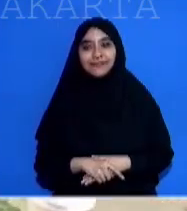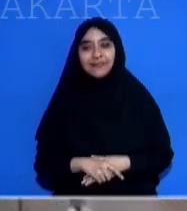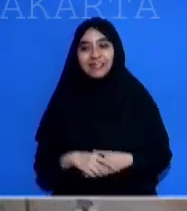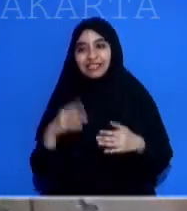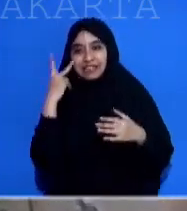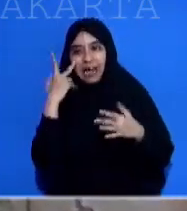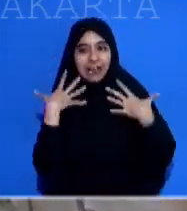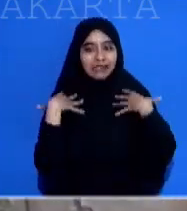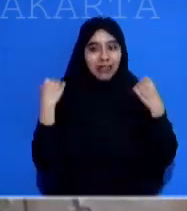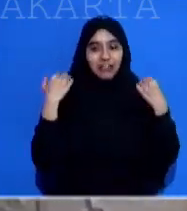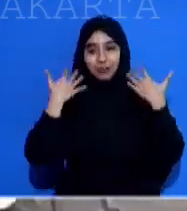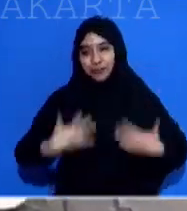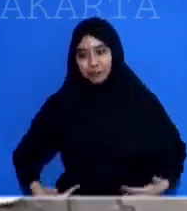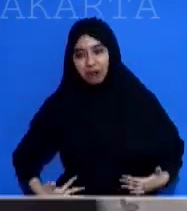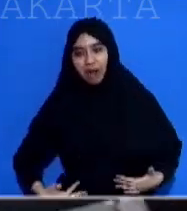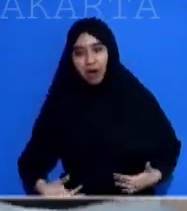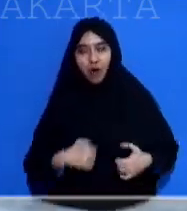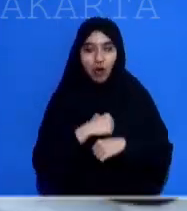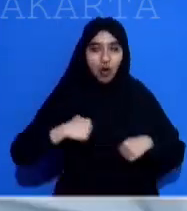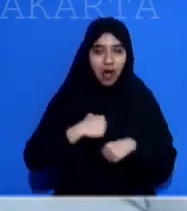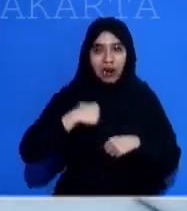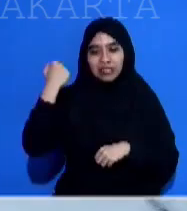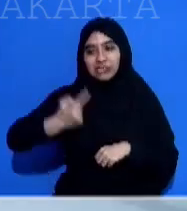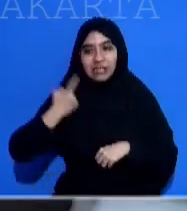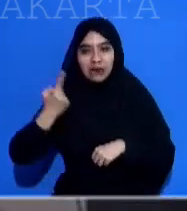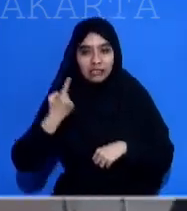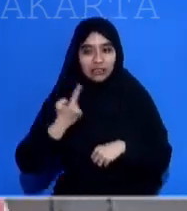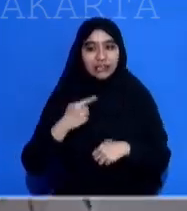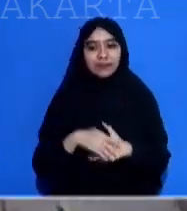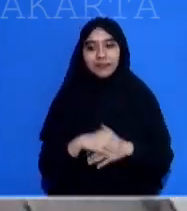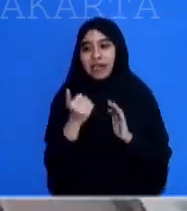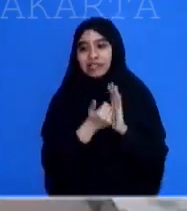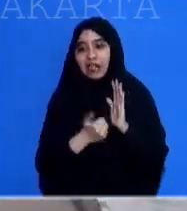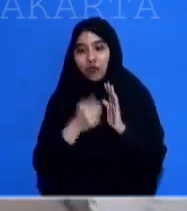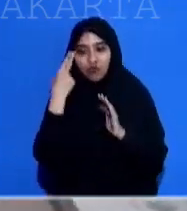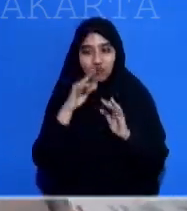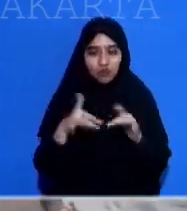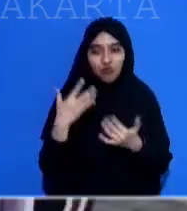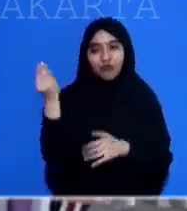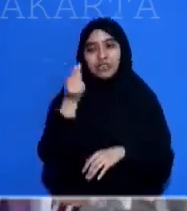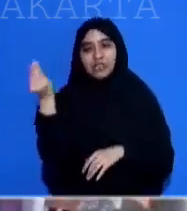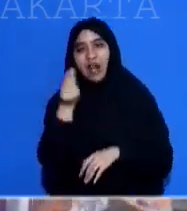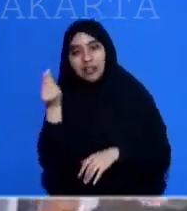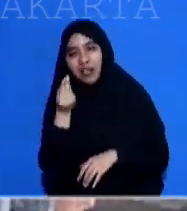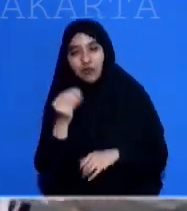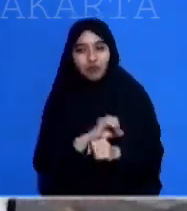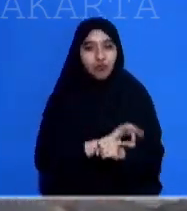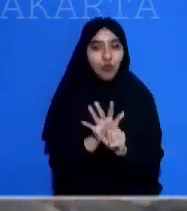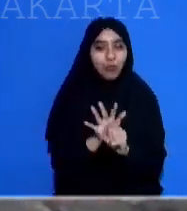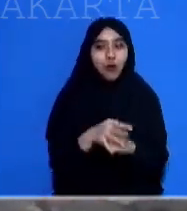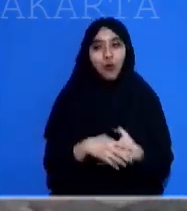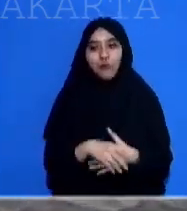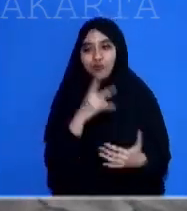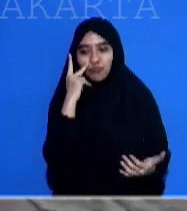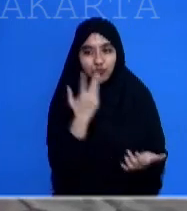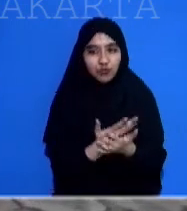dengan rutin berolahraga kegiatan ini juga diharapkan dapat menjadi media rekreasi bagi warga masyarakat di Kabupaten Kulon Progo dibuktikan